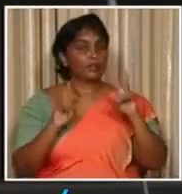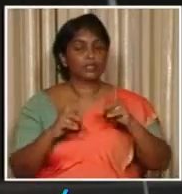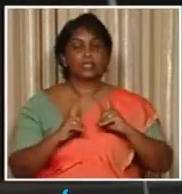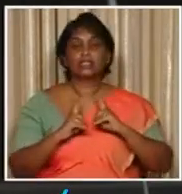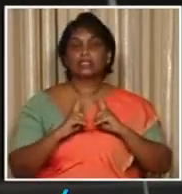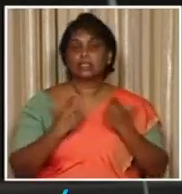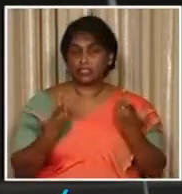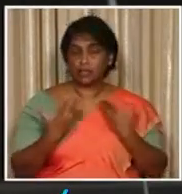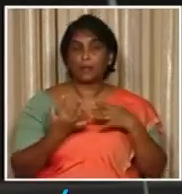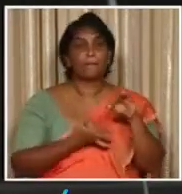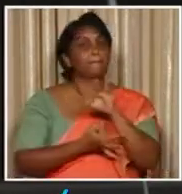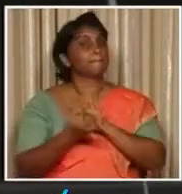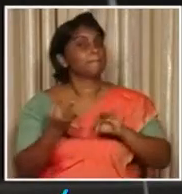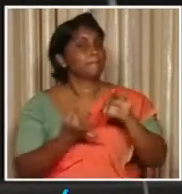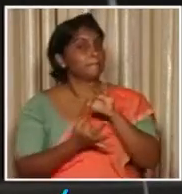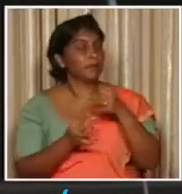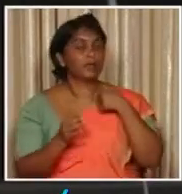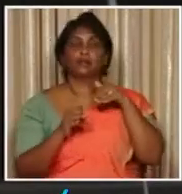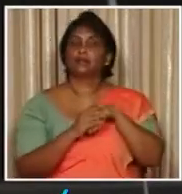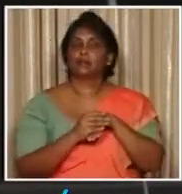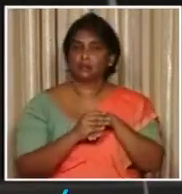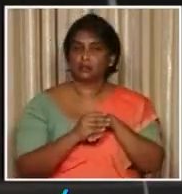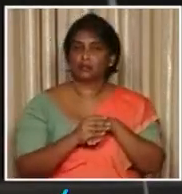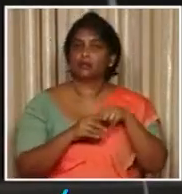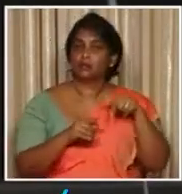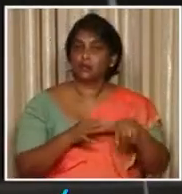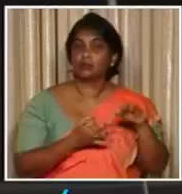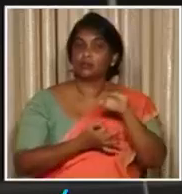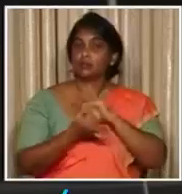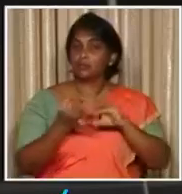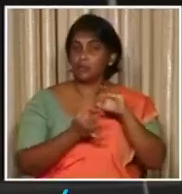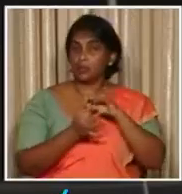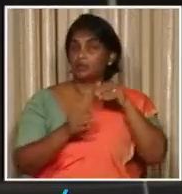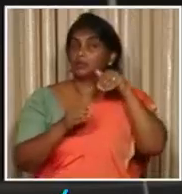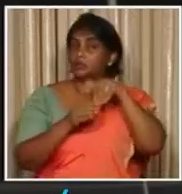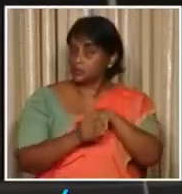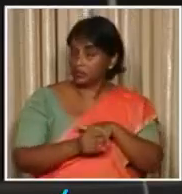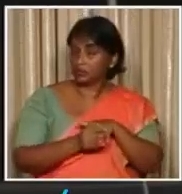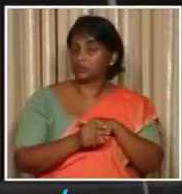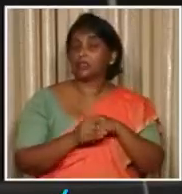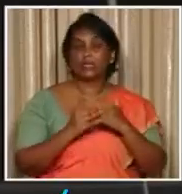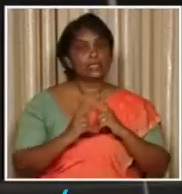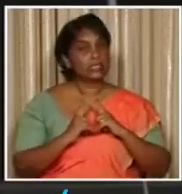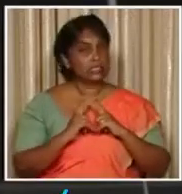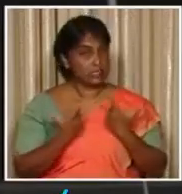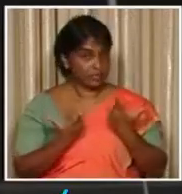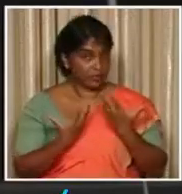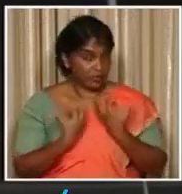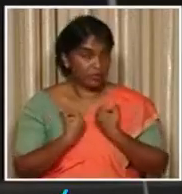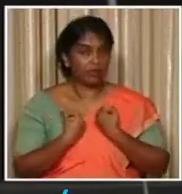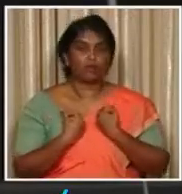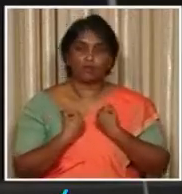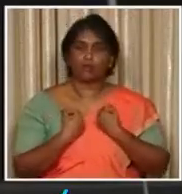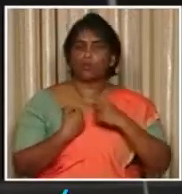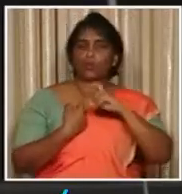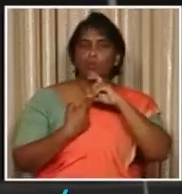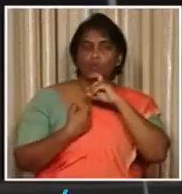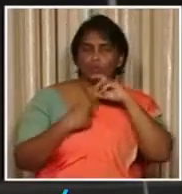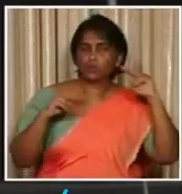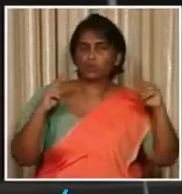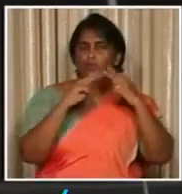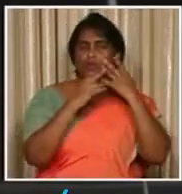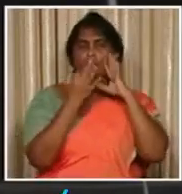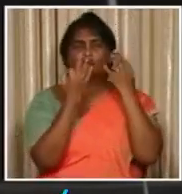ඕනේ ප්‍රජාතන්ත්‍රවාදයක් තුල. එතකොට මේ ප්‍රජාතන්ත්‍රවාදයක් තුල ජීවත් වෙන්න නම් අධිකරණයේ